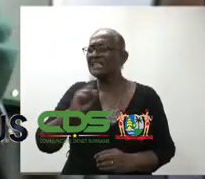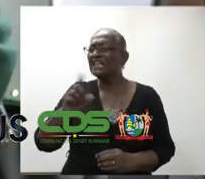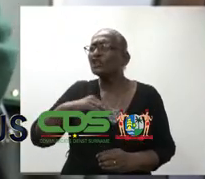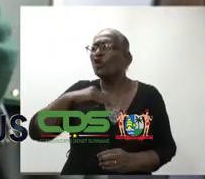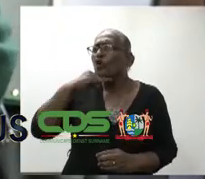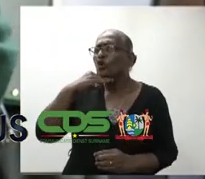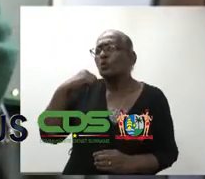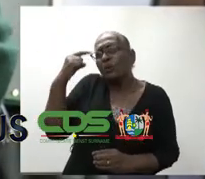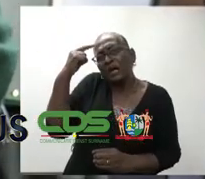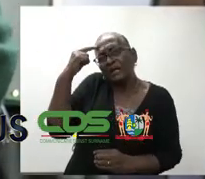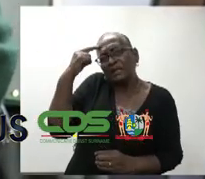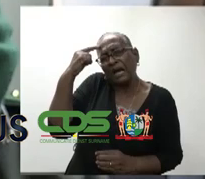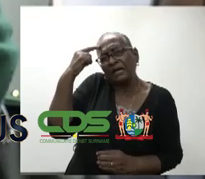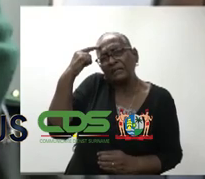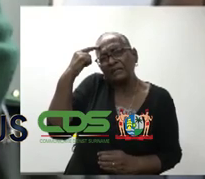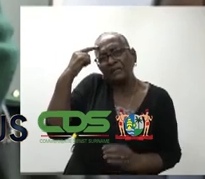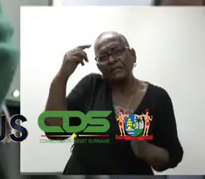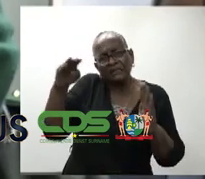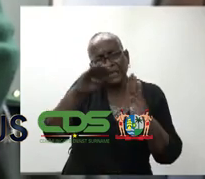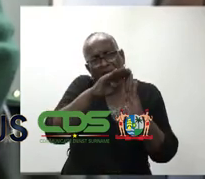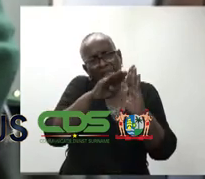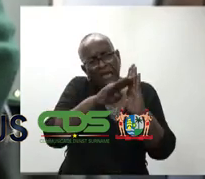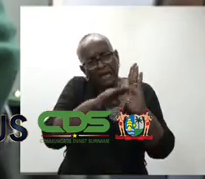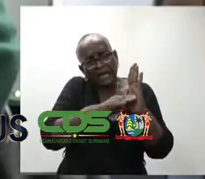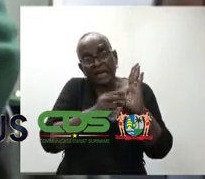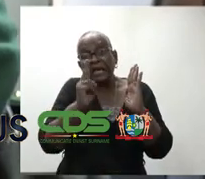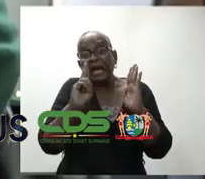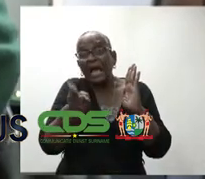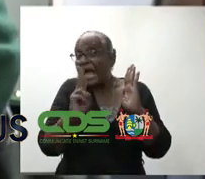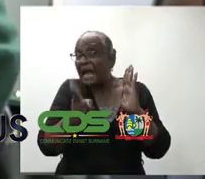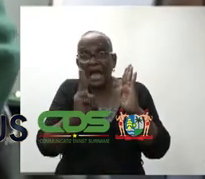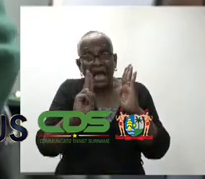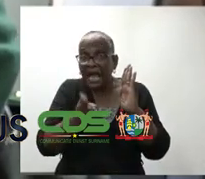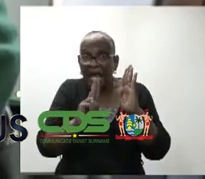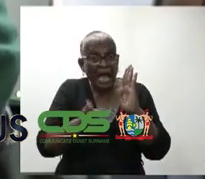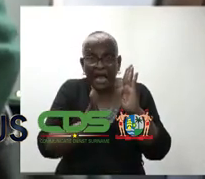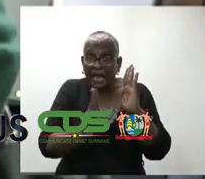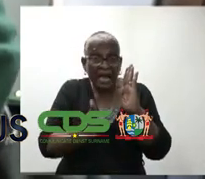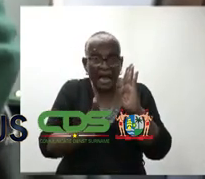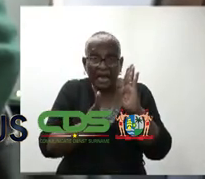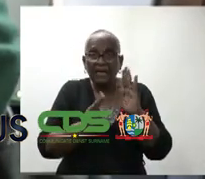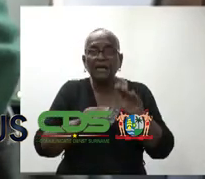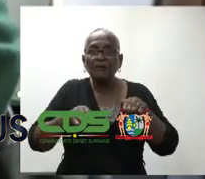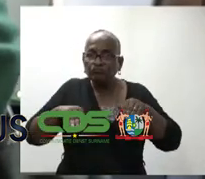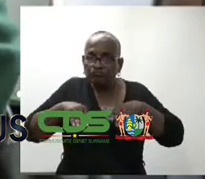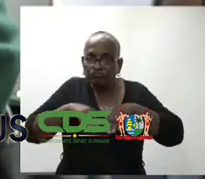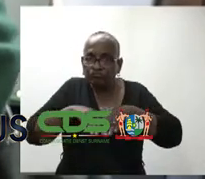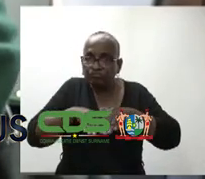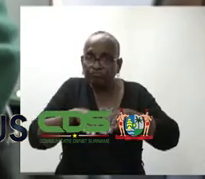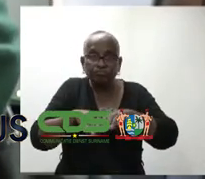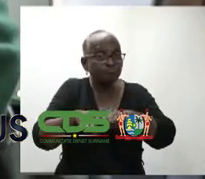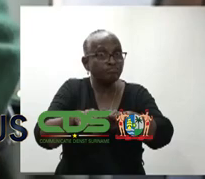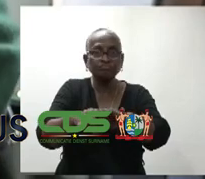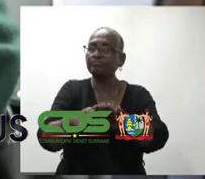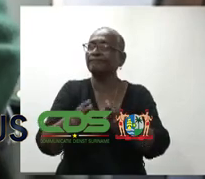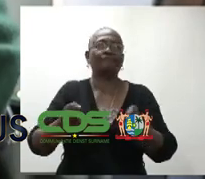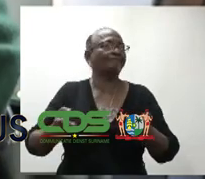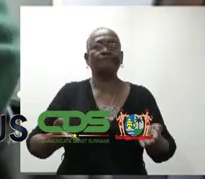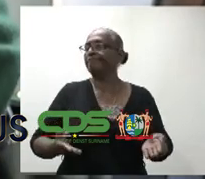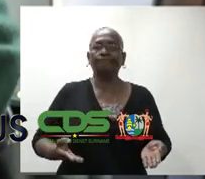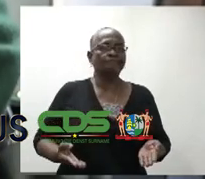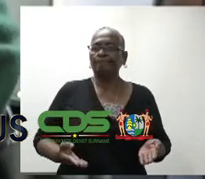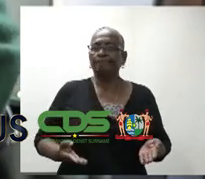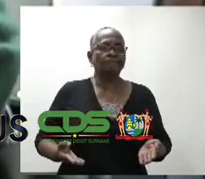gerealiseerd dat agendas in werkelijkheid niet synchroon liepen. Terwijl we